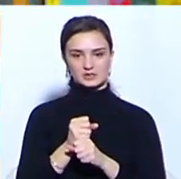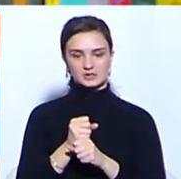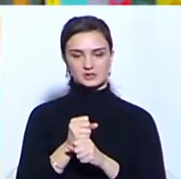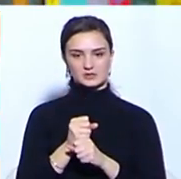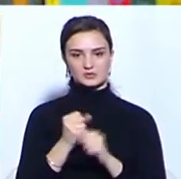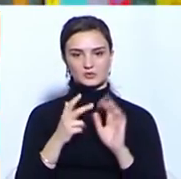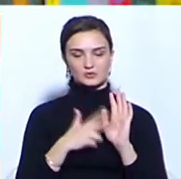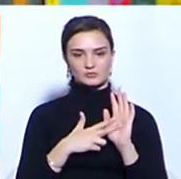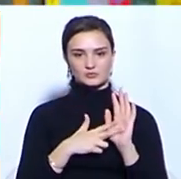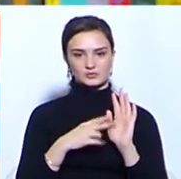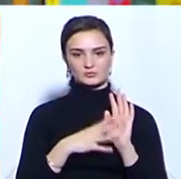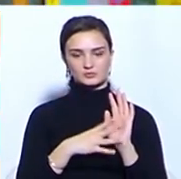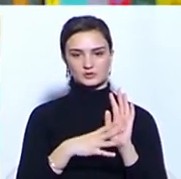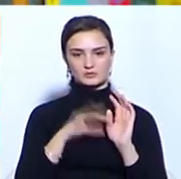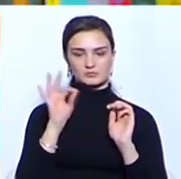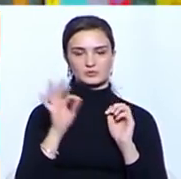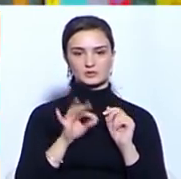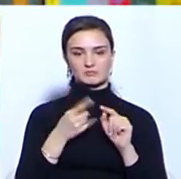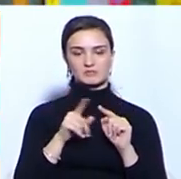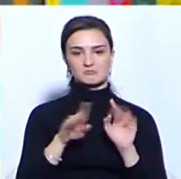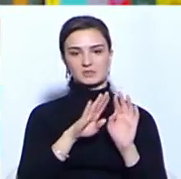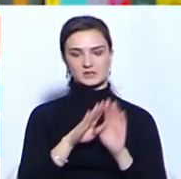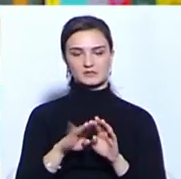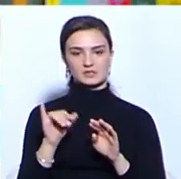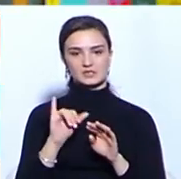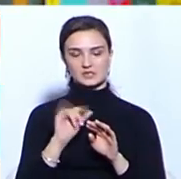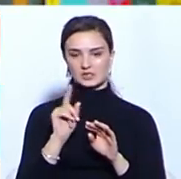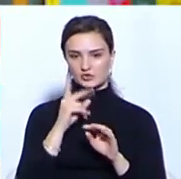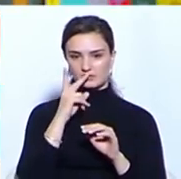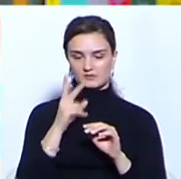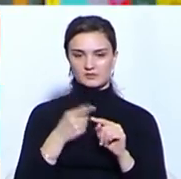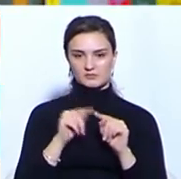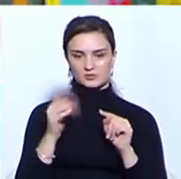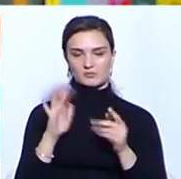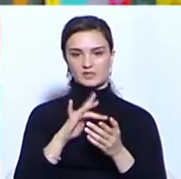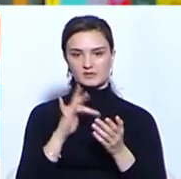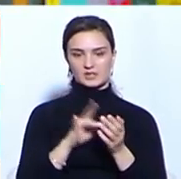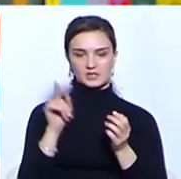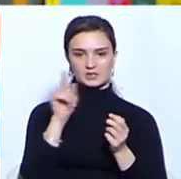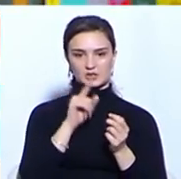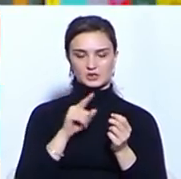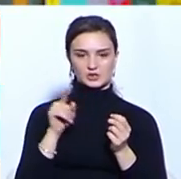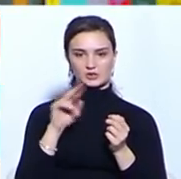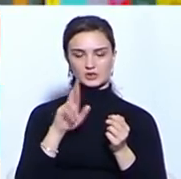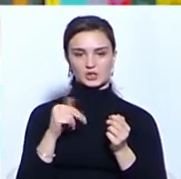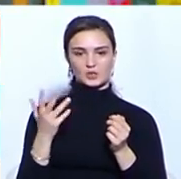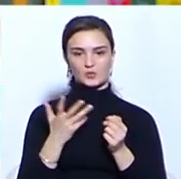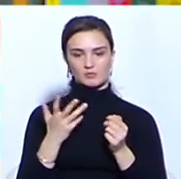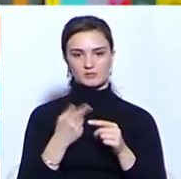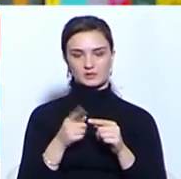თითქმის 80-90%-ით. იმის მიხედვით, სად შევხედავთ ჩვენ ამას, რომელ ქვეყანაში და